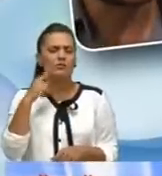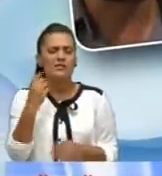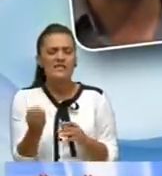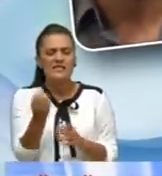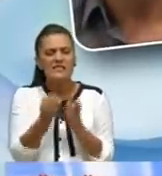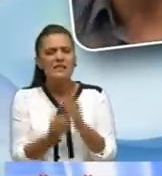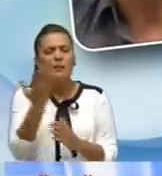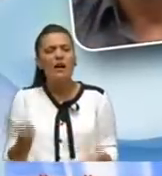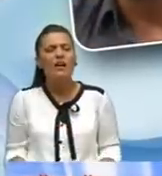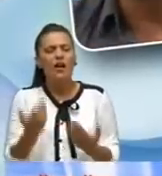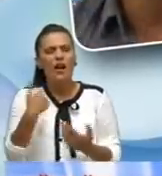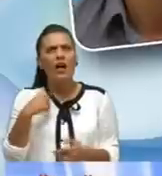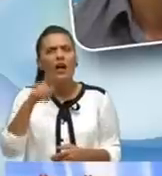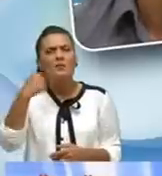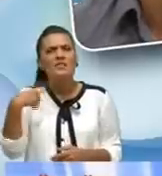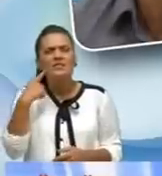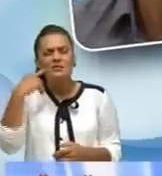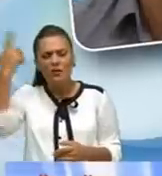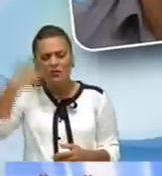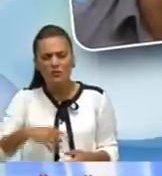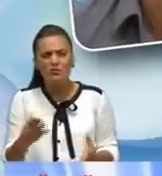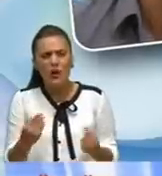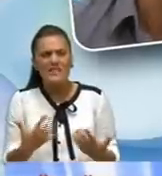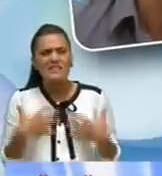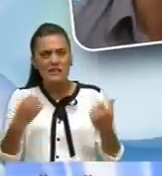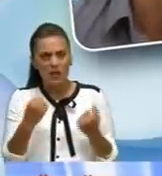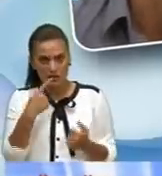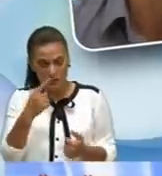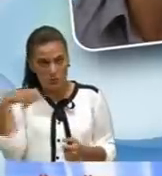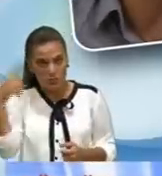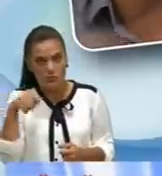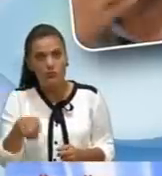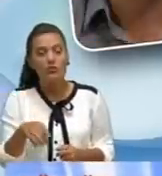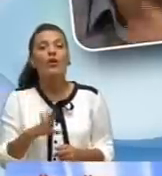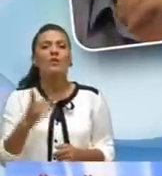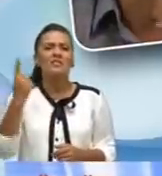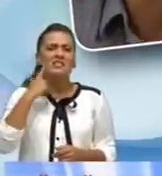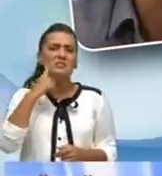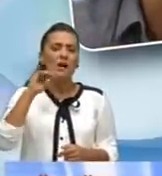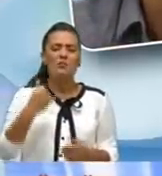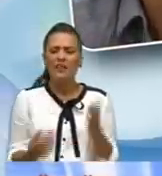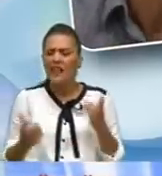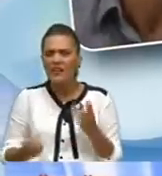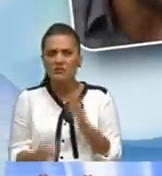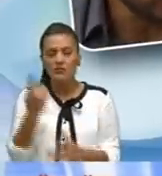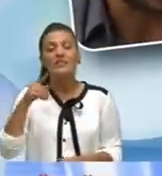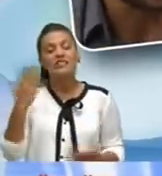Sabah uyandığınızda Tanrım dişim dışında vücudum ne kadar sağlıklı diye mi düşünürsünüz? Yoksa hayır, bu diş ağrısı nereden çıktı